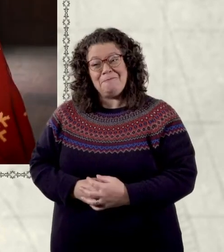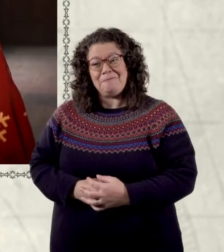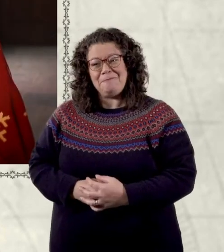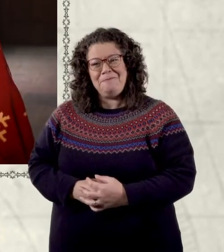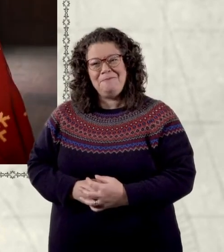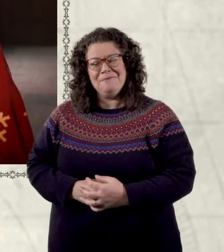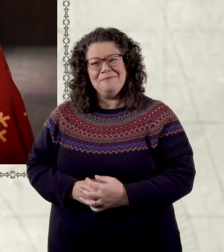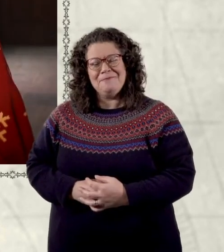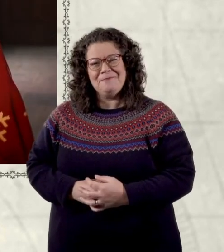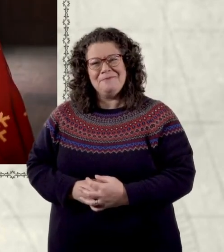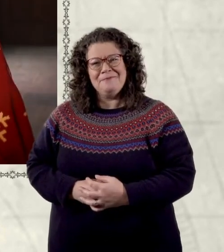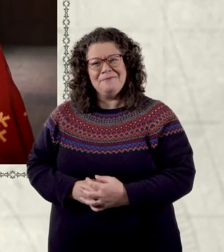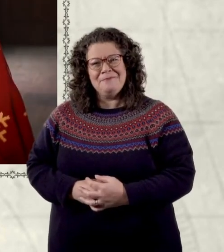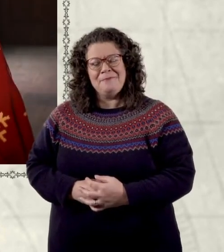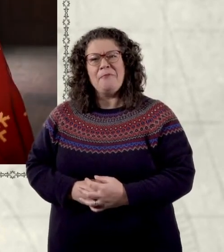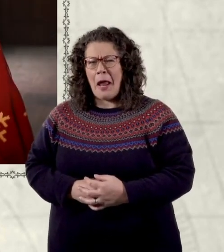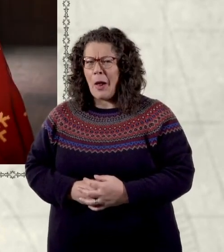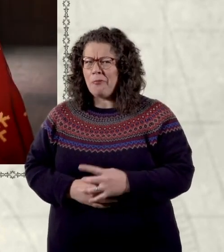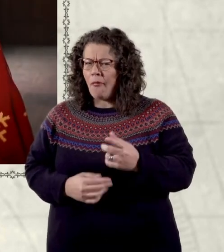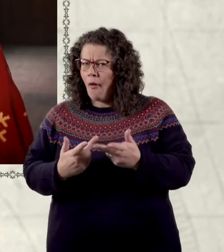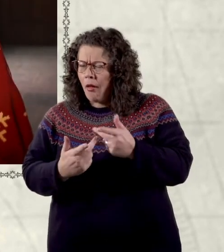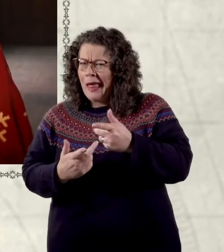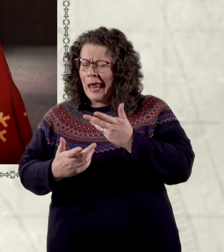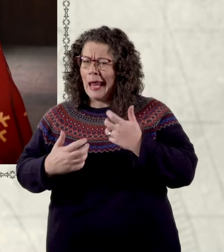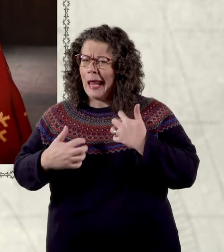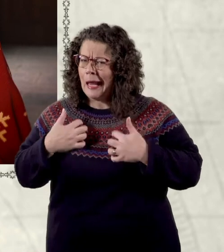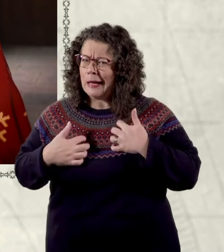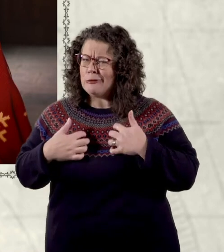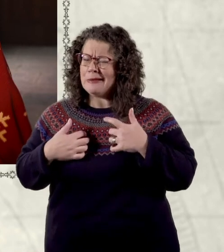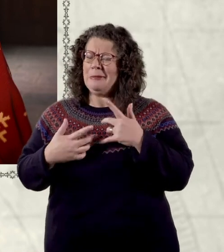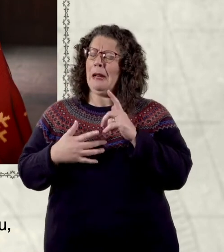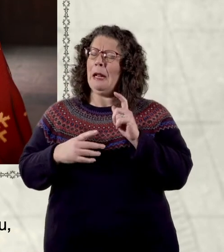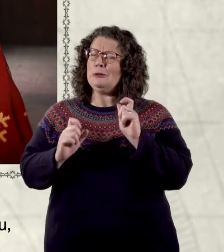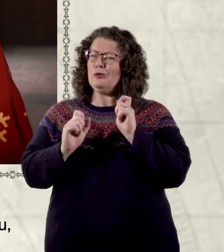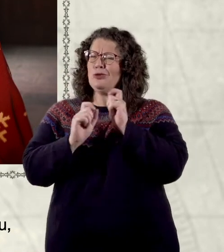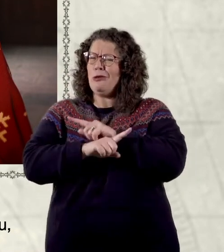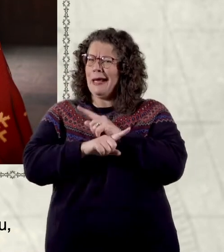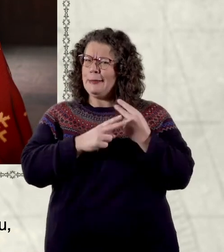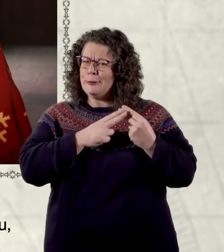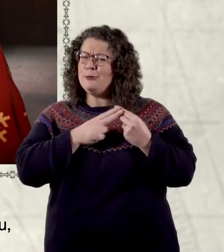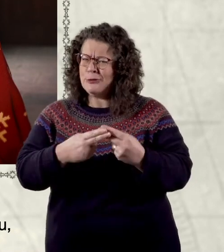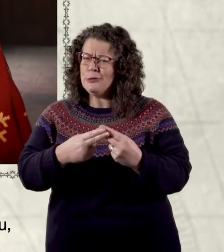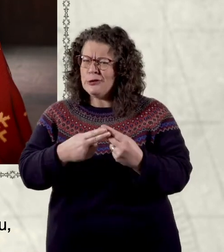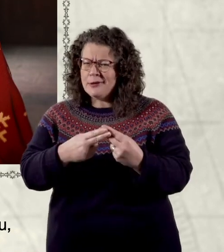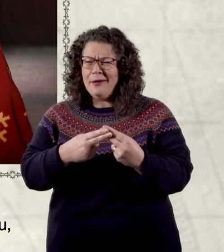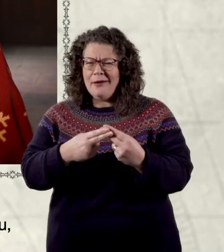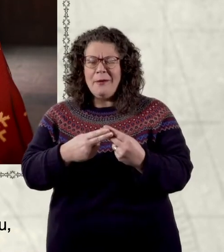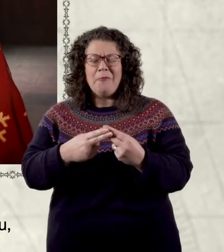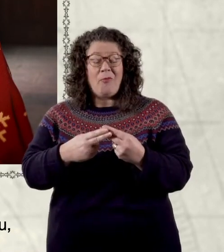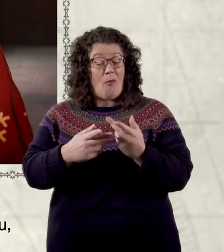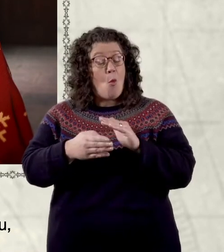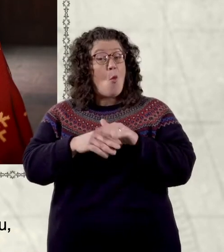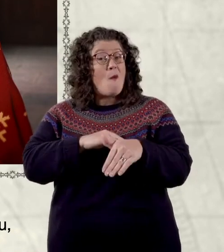A dyma i chi draddodiad diddorol, os nad ychydig yn rhyfedd. Mwy na 100 mlynedd yn ôl,